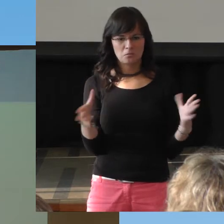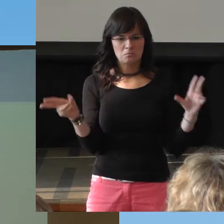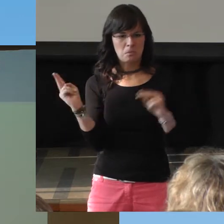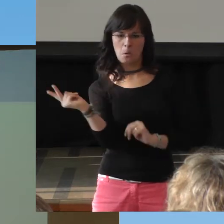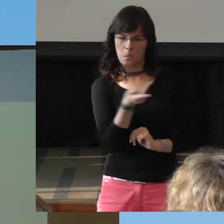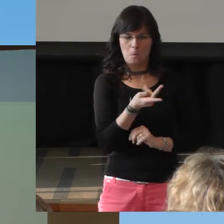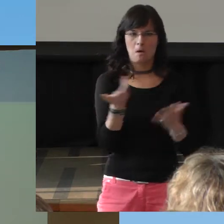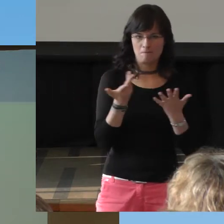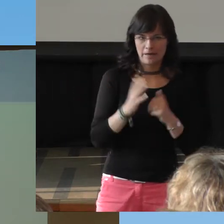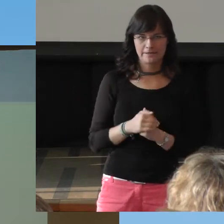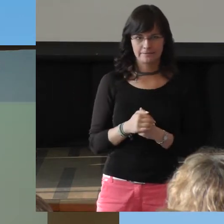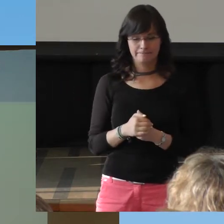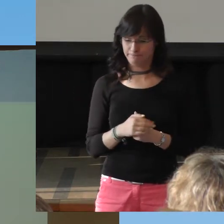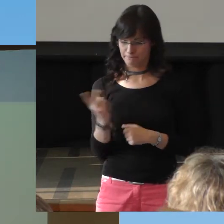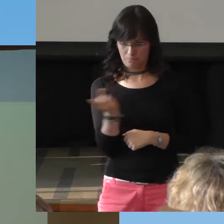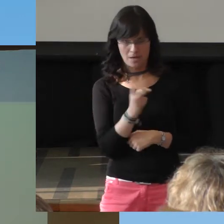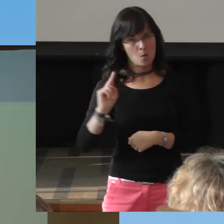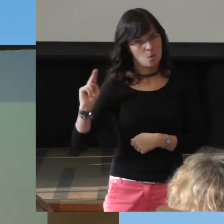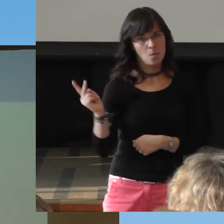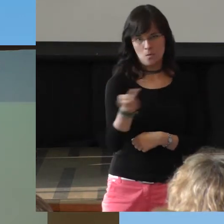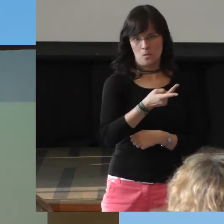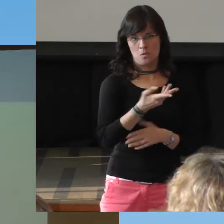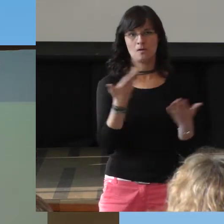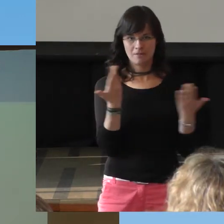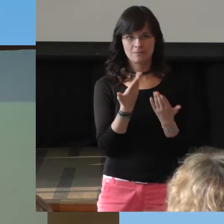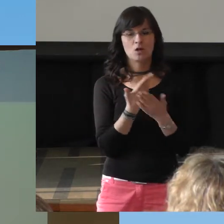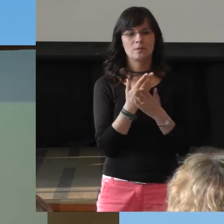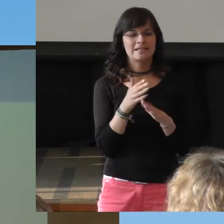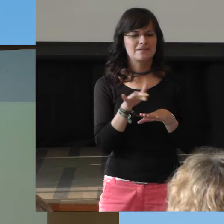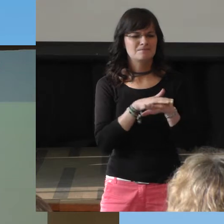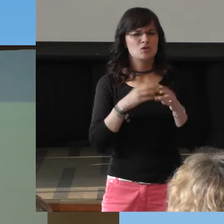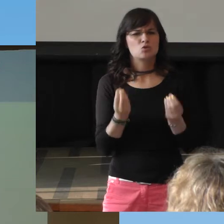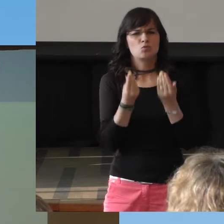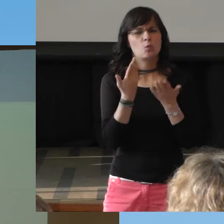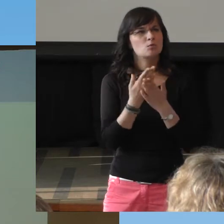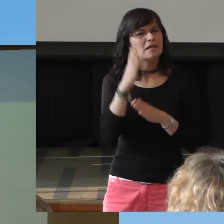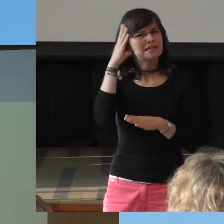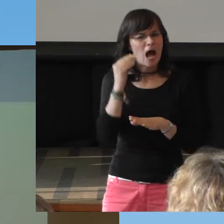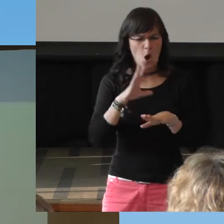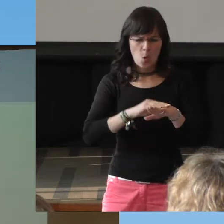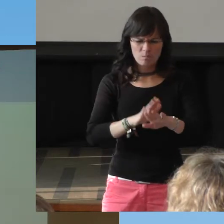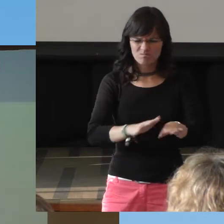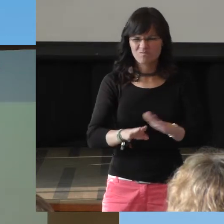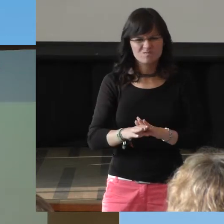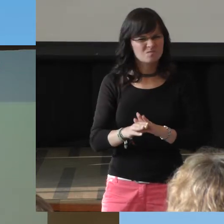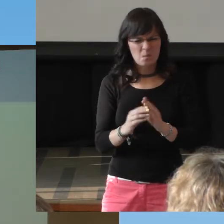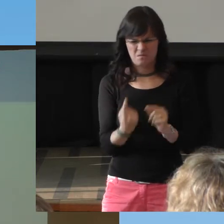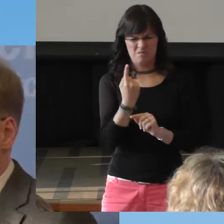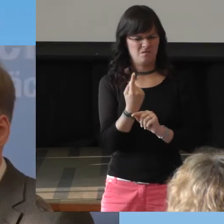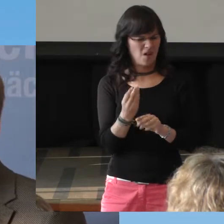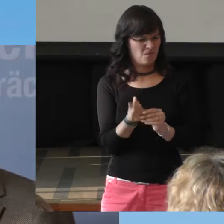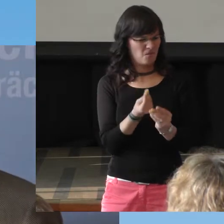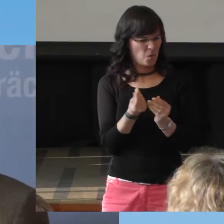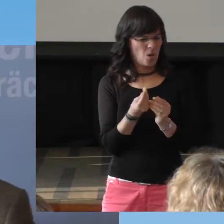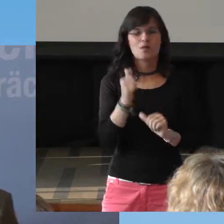Gemeinsamkeiten? Also Gemeinsamkeiten sind zum Beispiel die sensiblen Symptome. Das sind diese Taubheitsgefühle, Missempfindungen und Schmerzen.